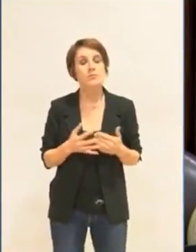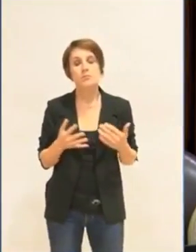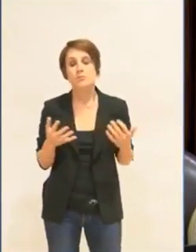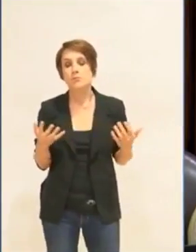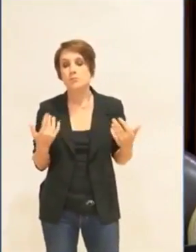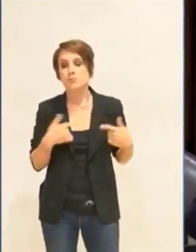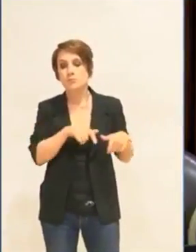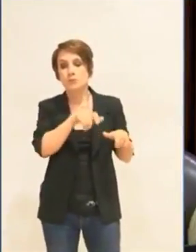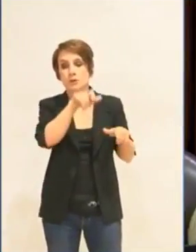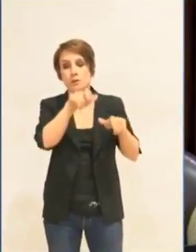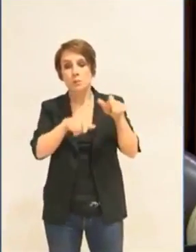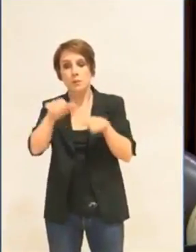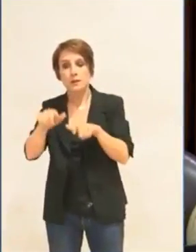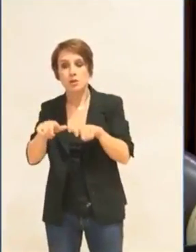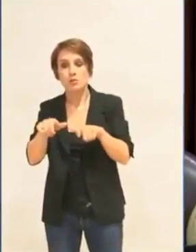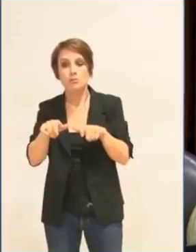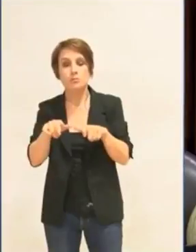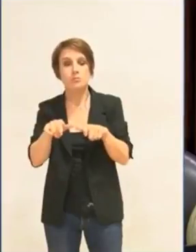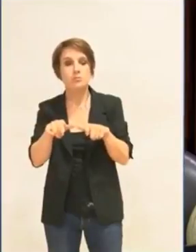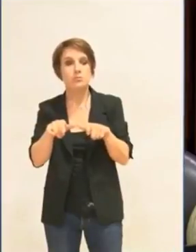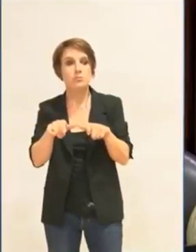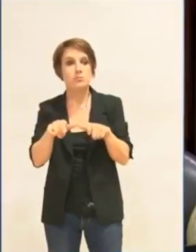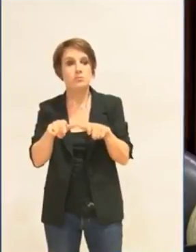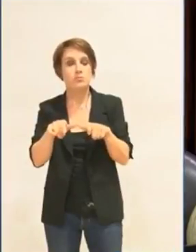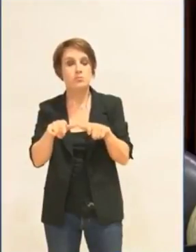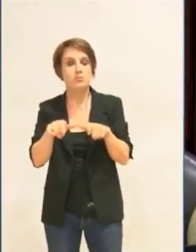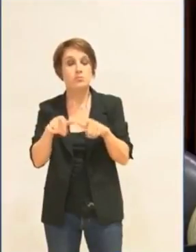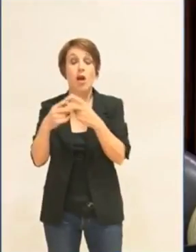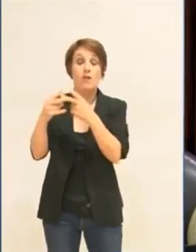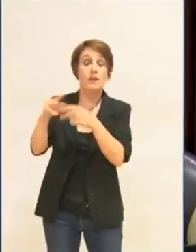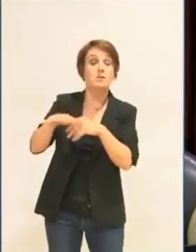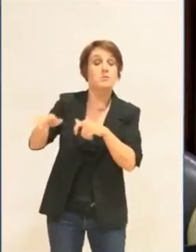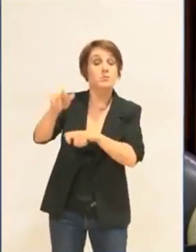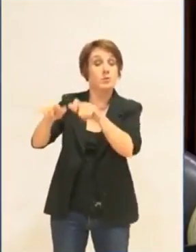des collectifs, qui ne vous facilitent pas la tâche,